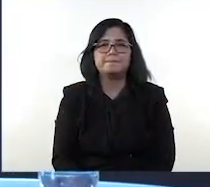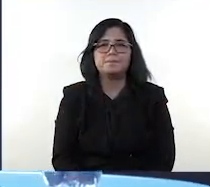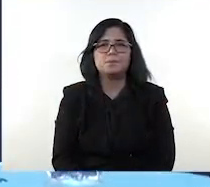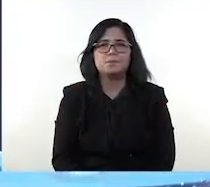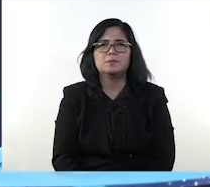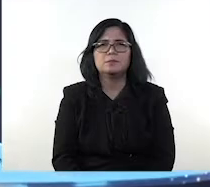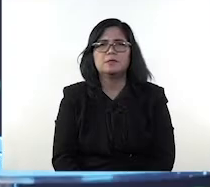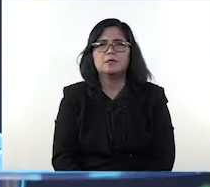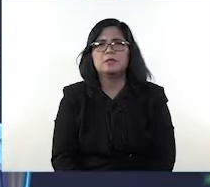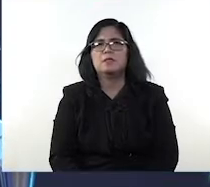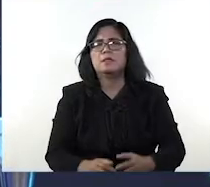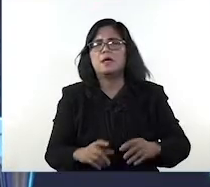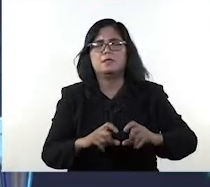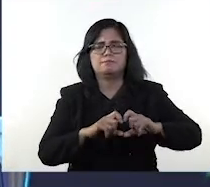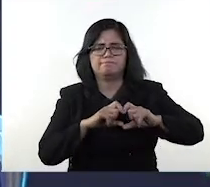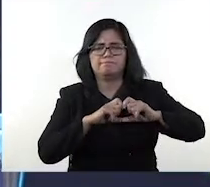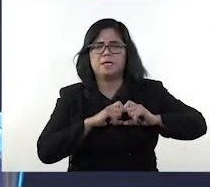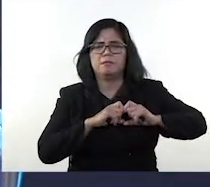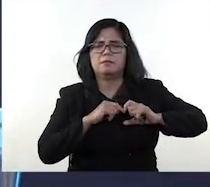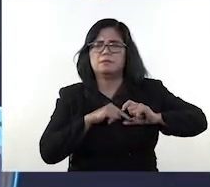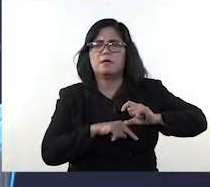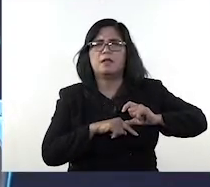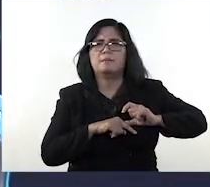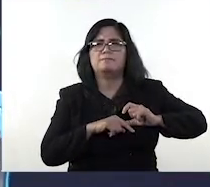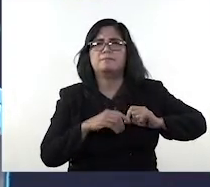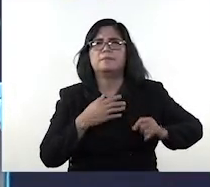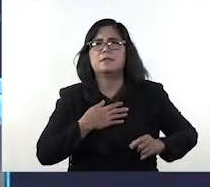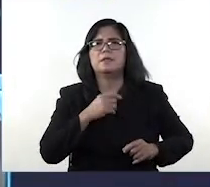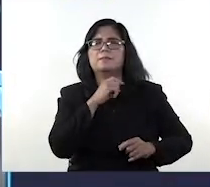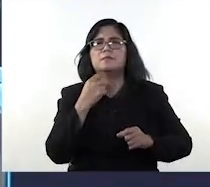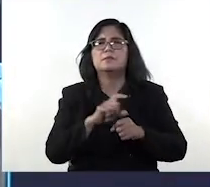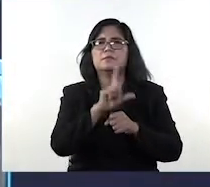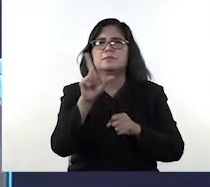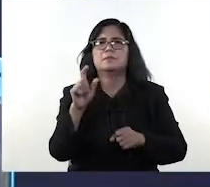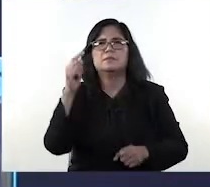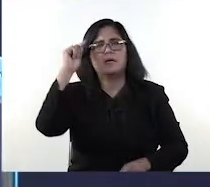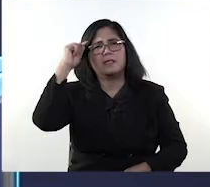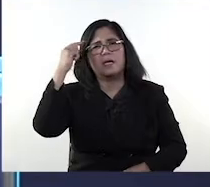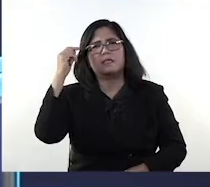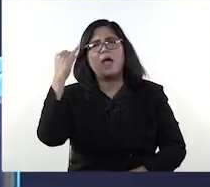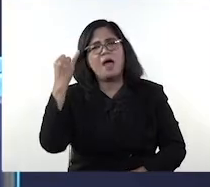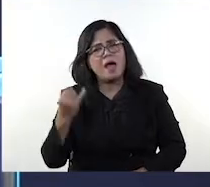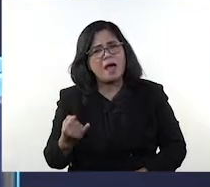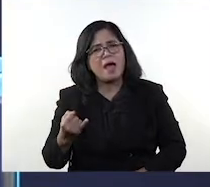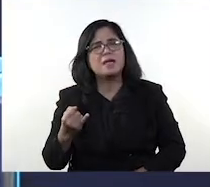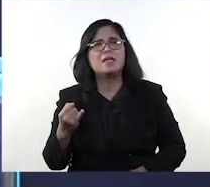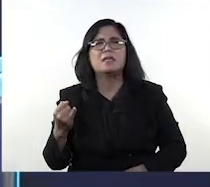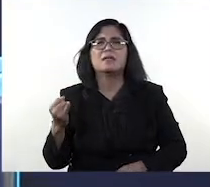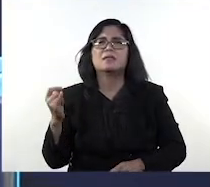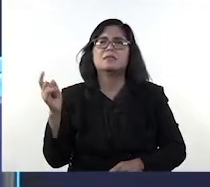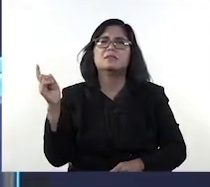Hai dengan sonhadji sampel dalam Saya cuma mau Ingatkan ini Dien of the thigh Hai jisse